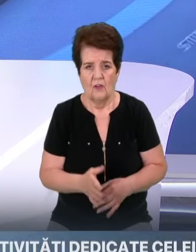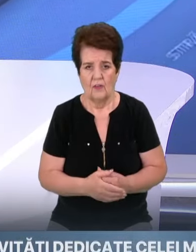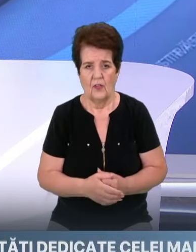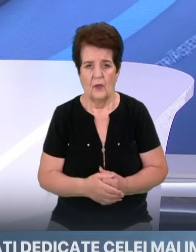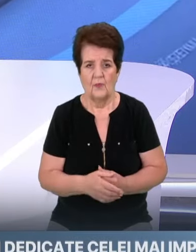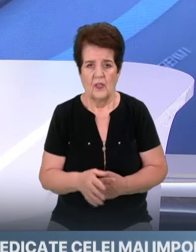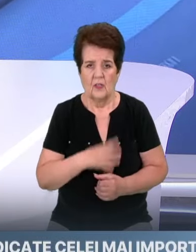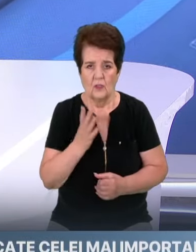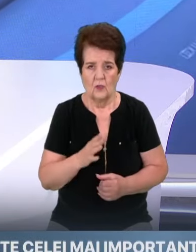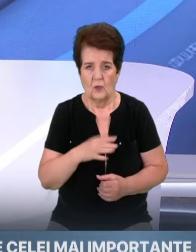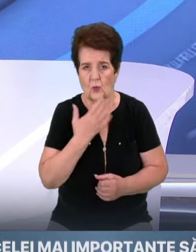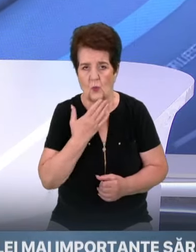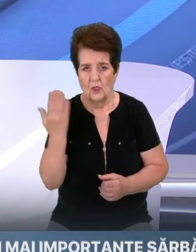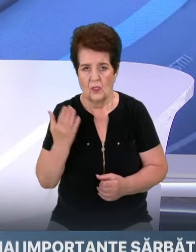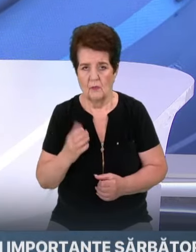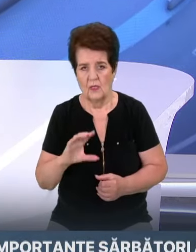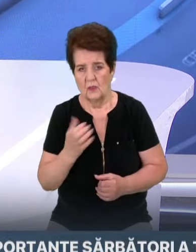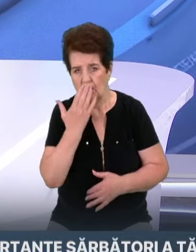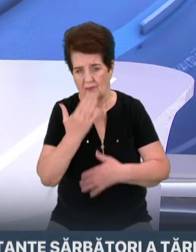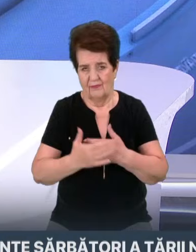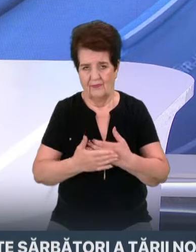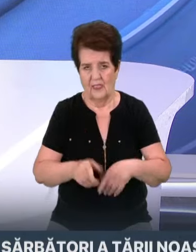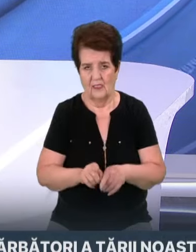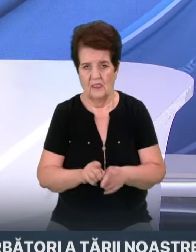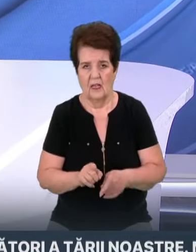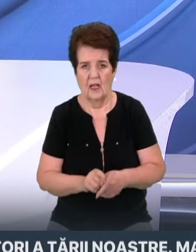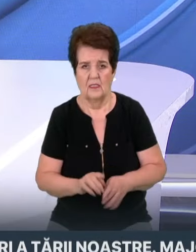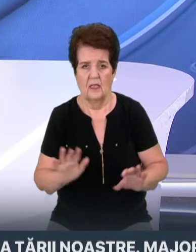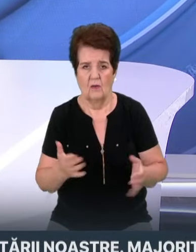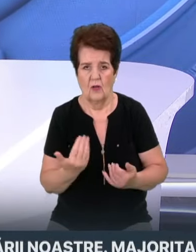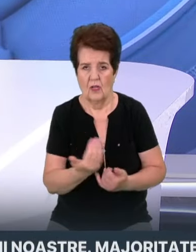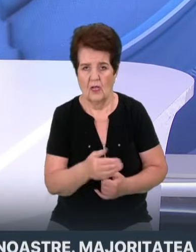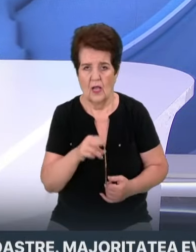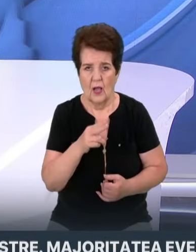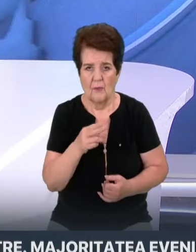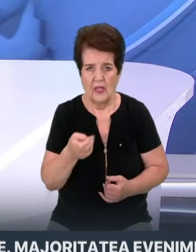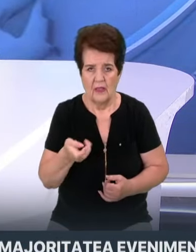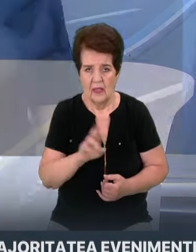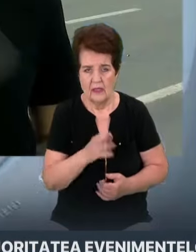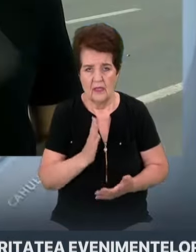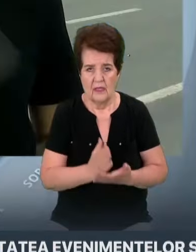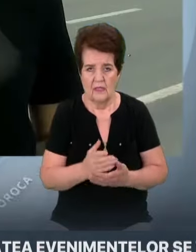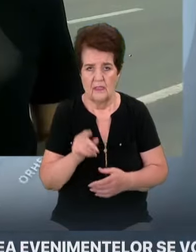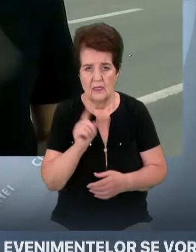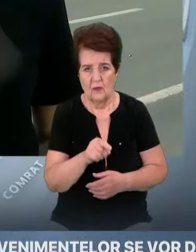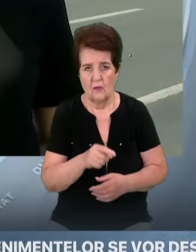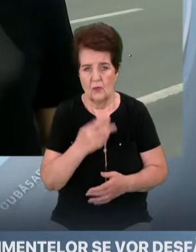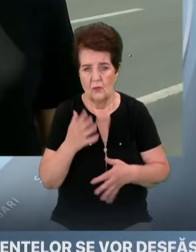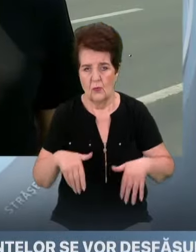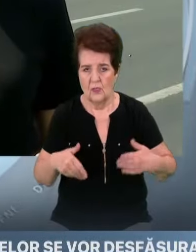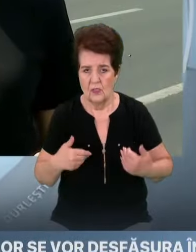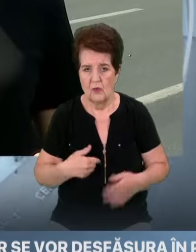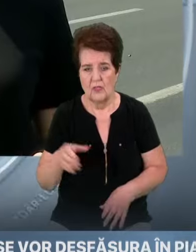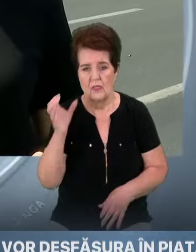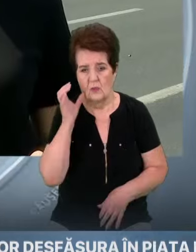pregătirile sunt pe ultima sută de metri. Colega mea, Virginia Pântea, se află la fața locului și vine cu amănunte. Virginia, bună ziua, te